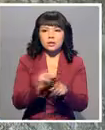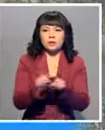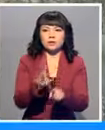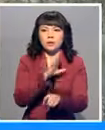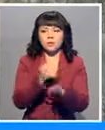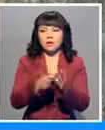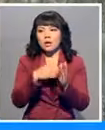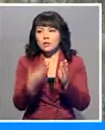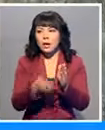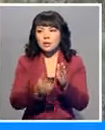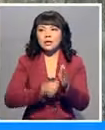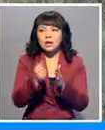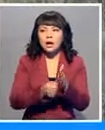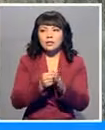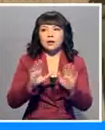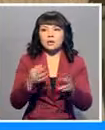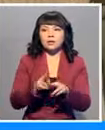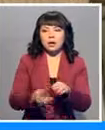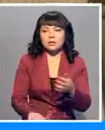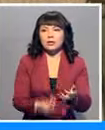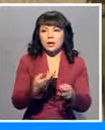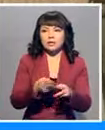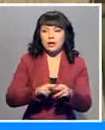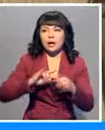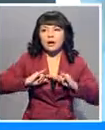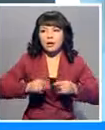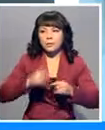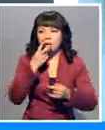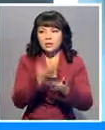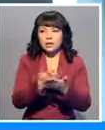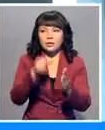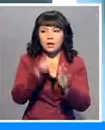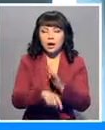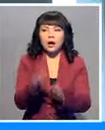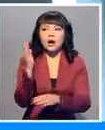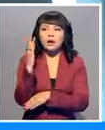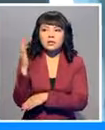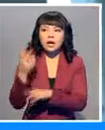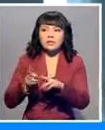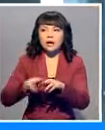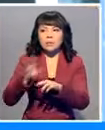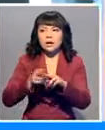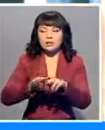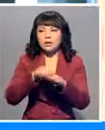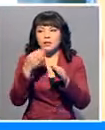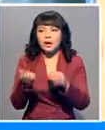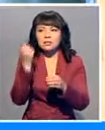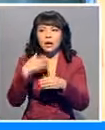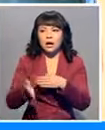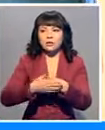қиын. Қабырғаларының сылағы кетіліп, астынан кірпіштері көрініп тұр. Ал ағаштары қирап, топсаға әрең іліккен мына